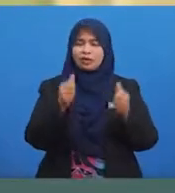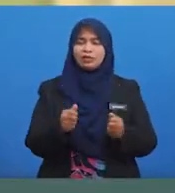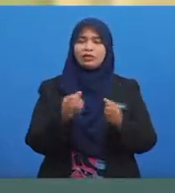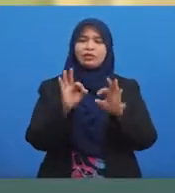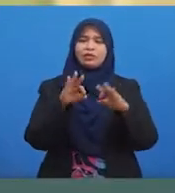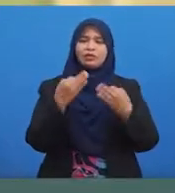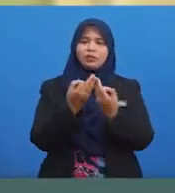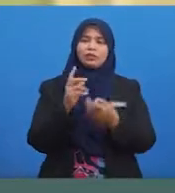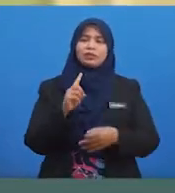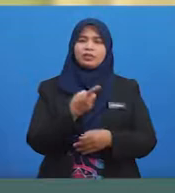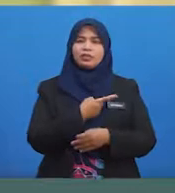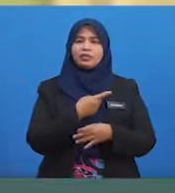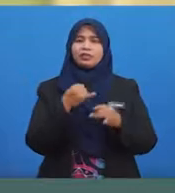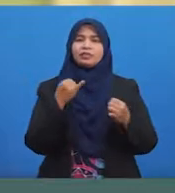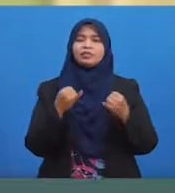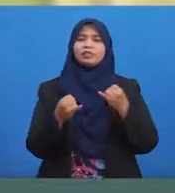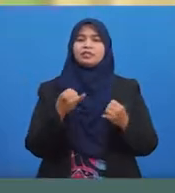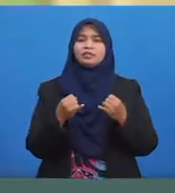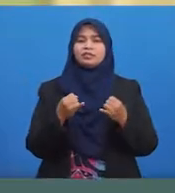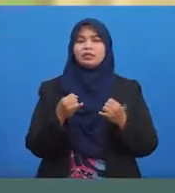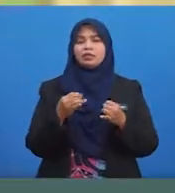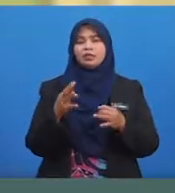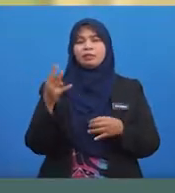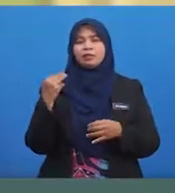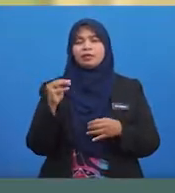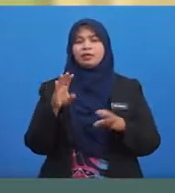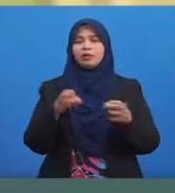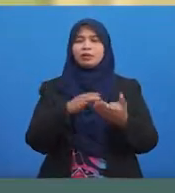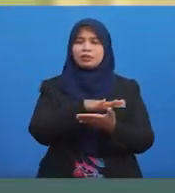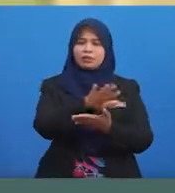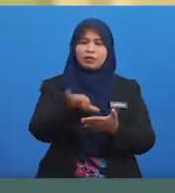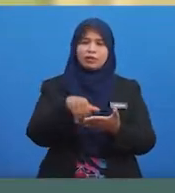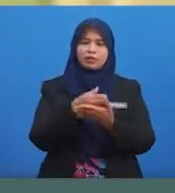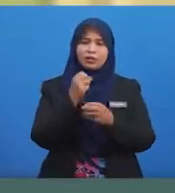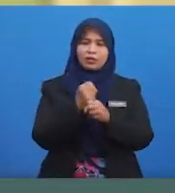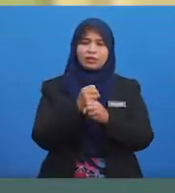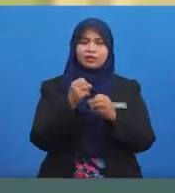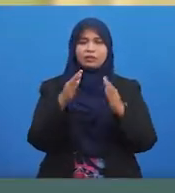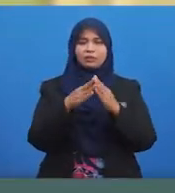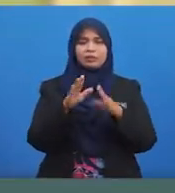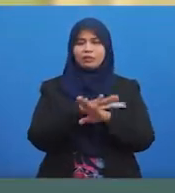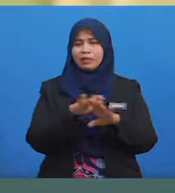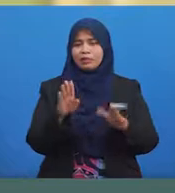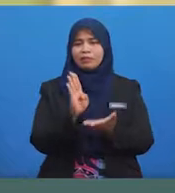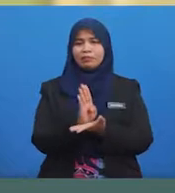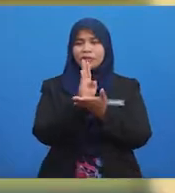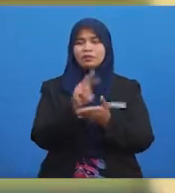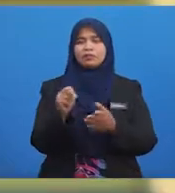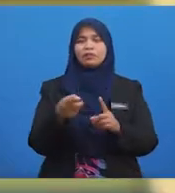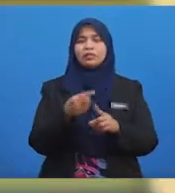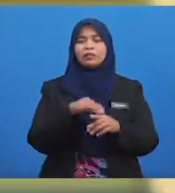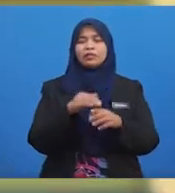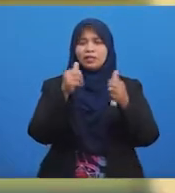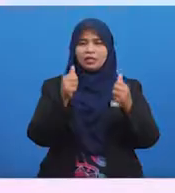mereka membuat semut kerja rumah tanpa bantuan daripada kali keluarga